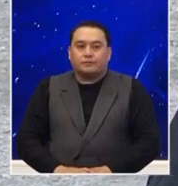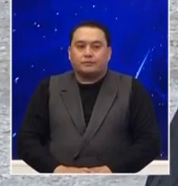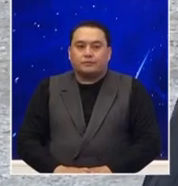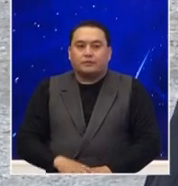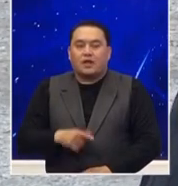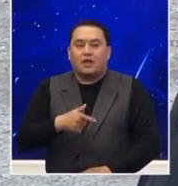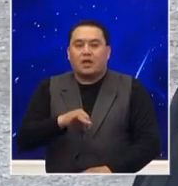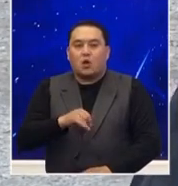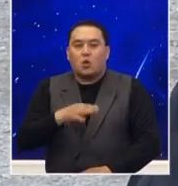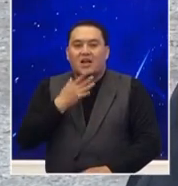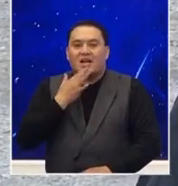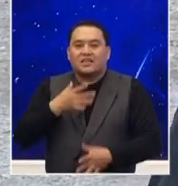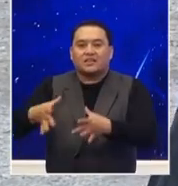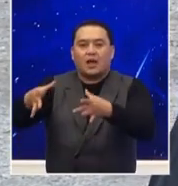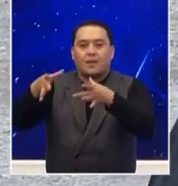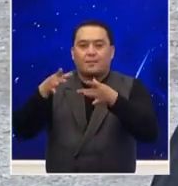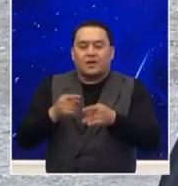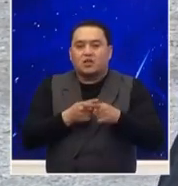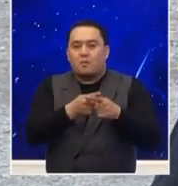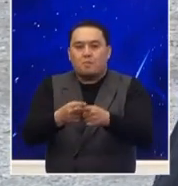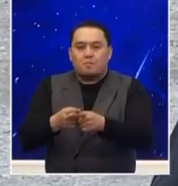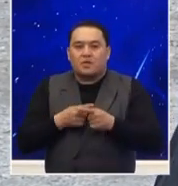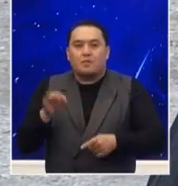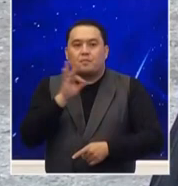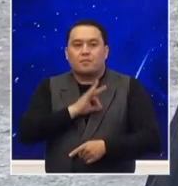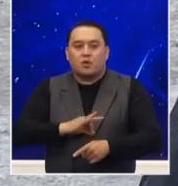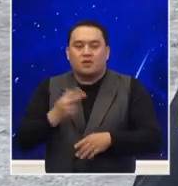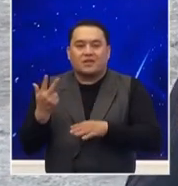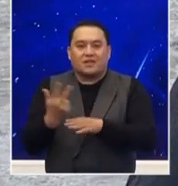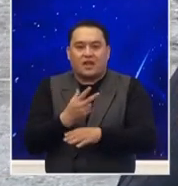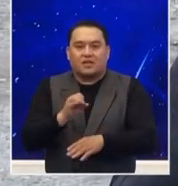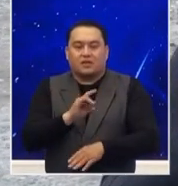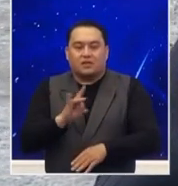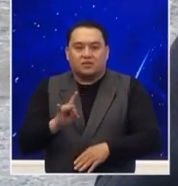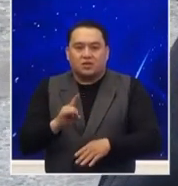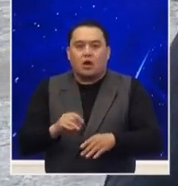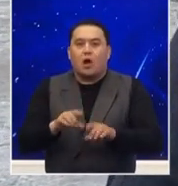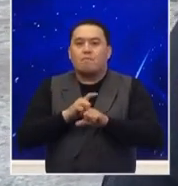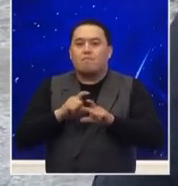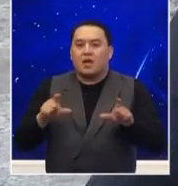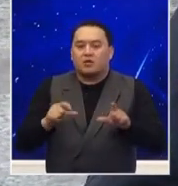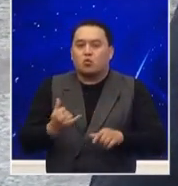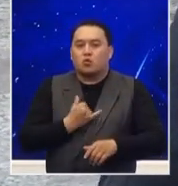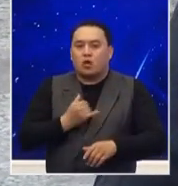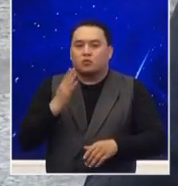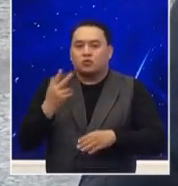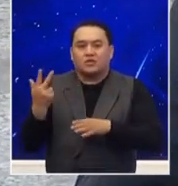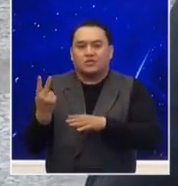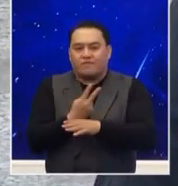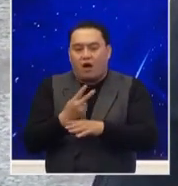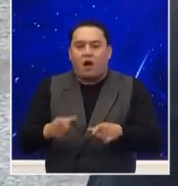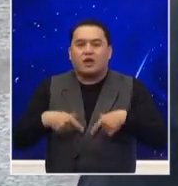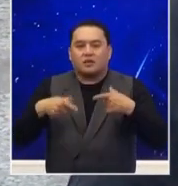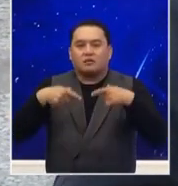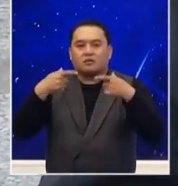Геошпунт у нас импортный, из Минска, но его мы применим лишь на третьей стадии строительства, уже на самом объекте. До этого у нас еще два первоначальных